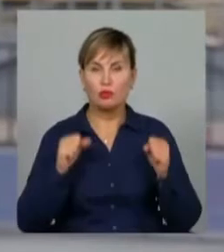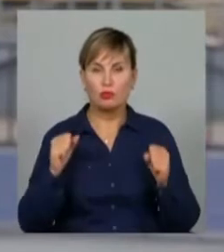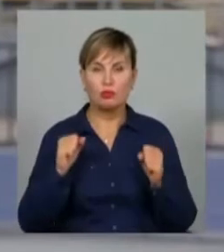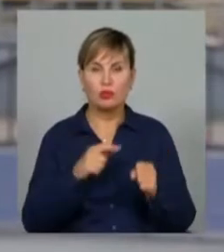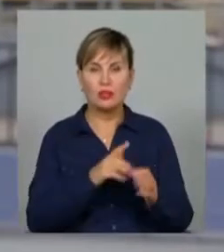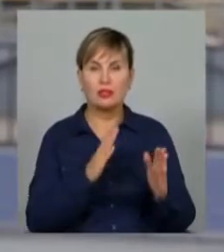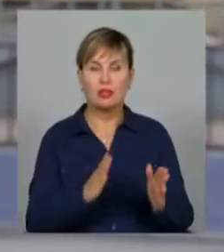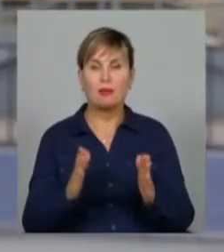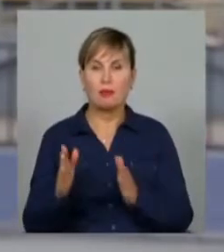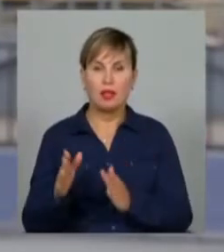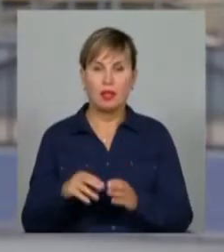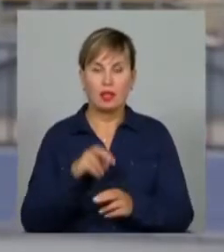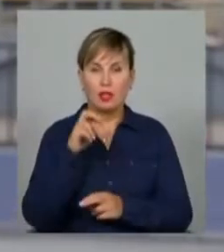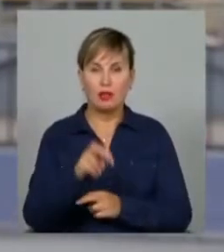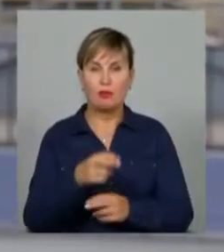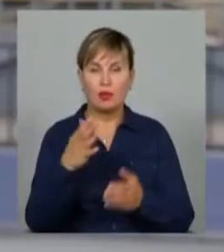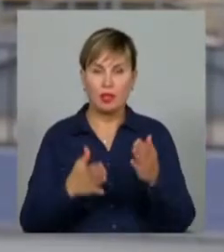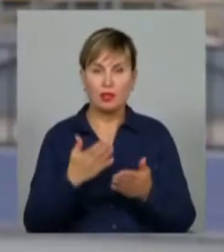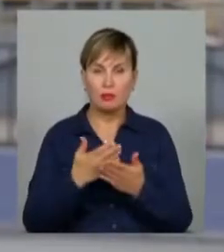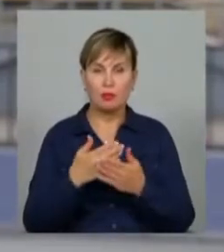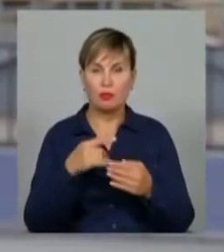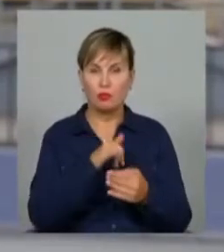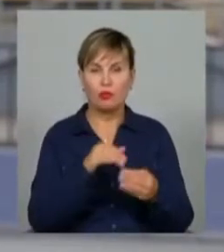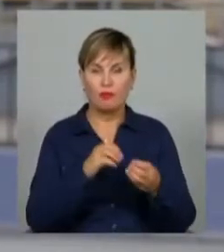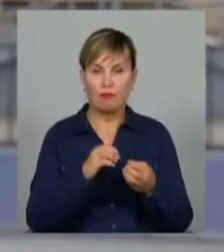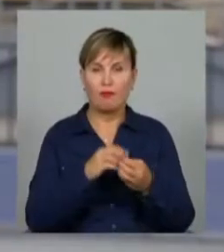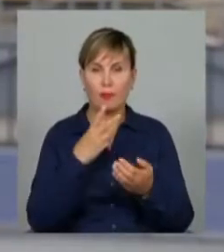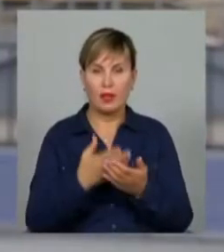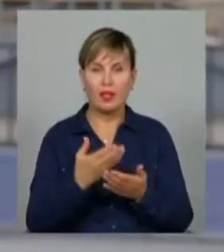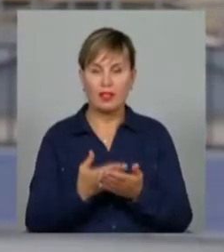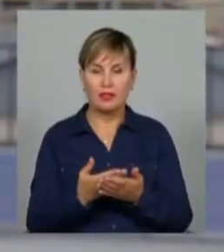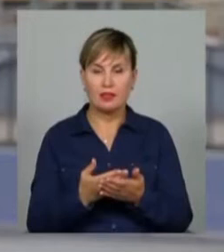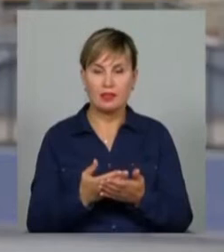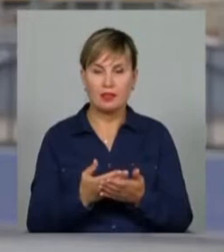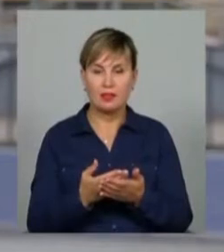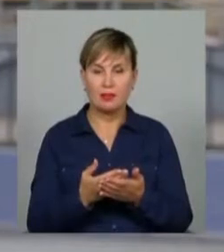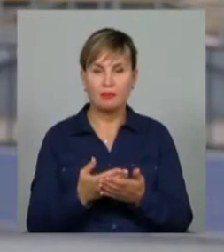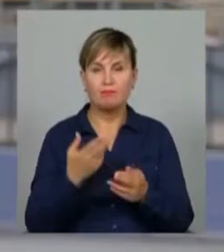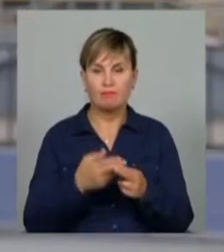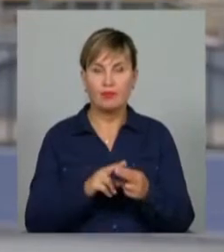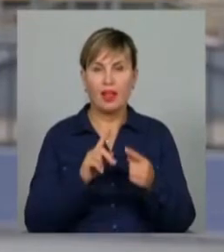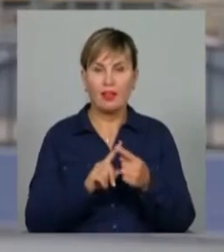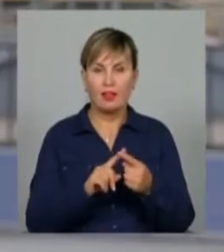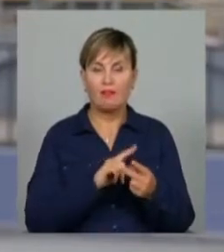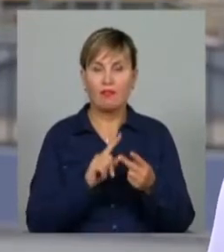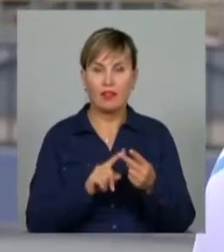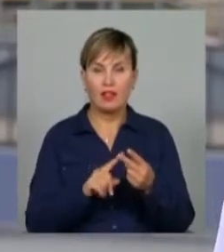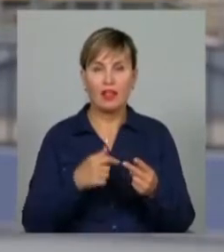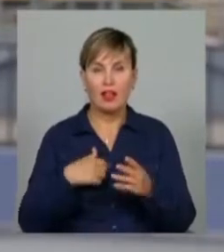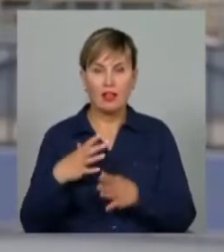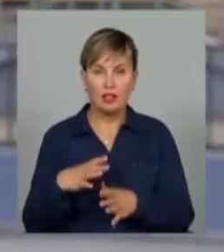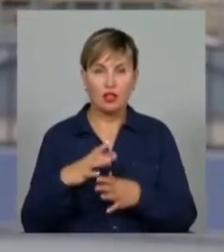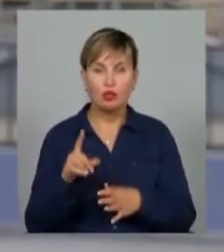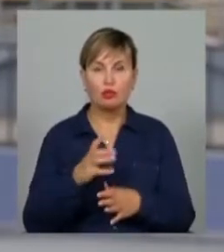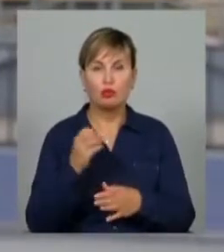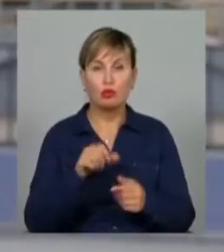очень стабильная по прыжкам. Если она выходит на определенный уровень, она его показывает. Это одно. Во-вторых, я надеюсь, что